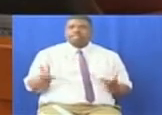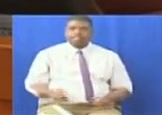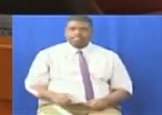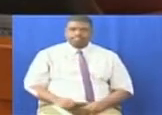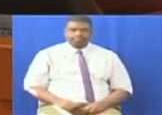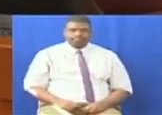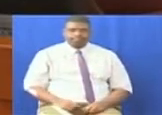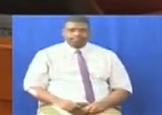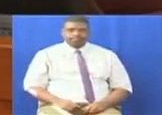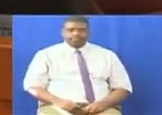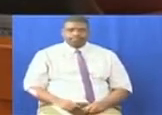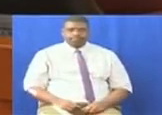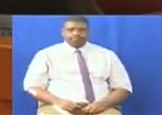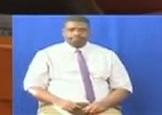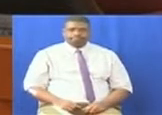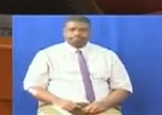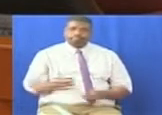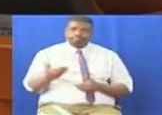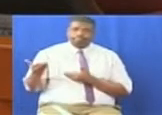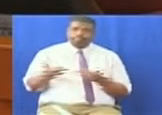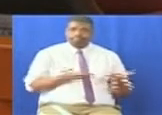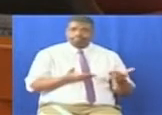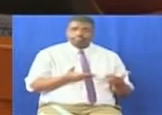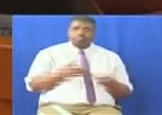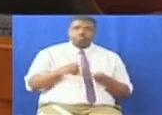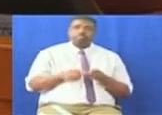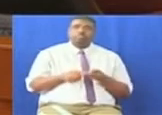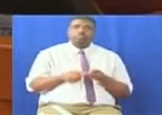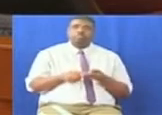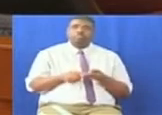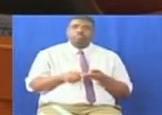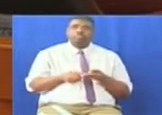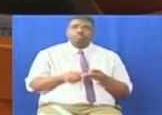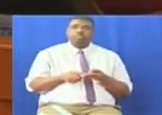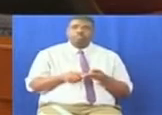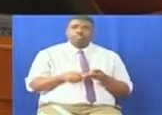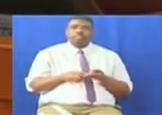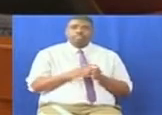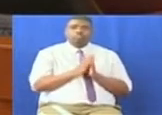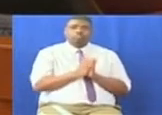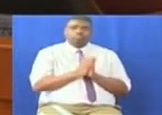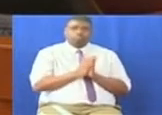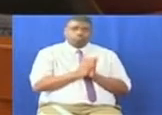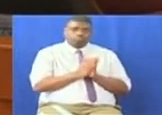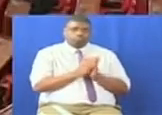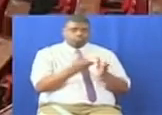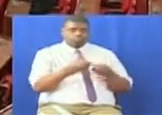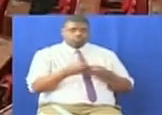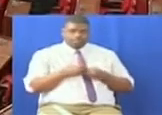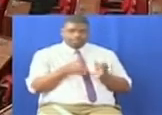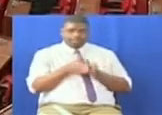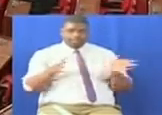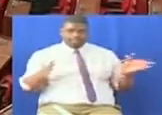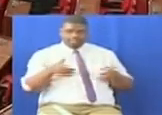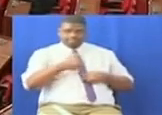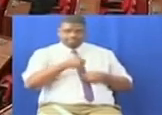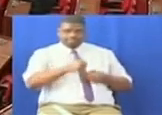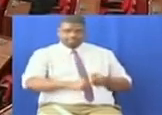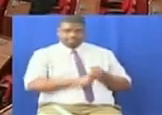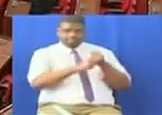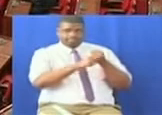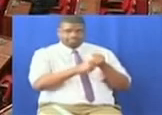atafuatiwa na Mheshimiwa Najma Giga, alafu Mheshimiwa Selkamba. Ndakika kwa kunipa nafasi ya mimi ya kuunga mkono azimio la kumshukuru Rais.